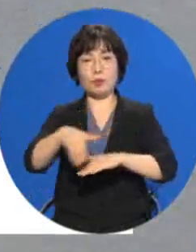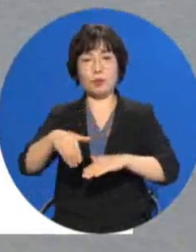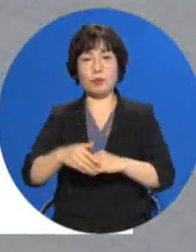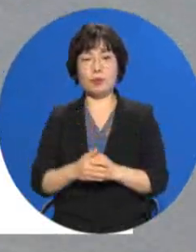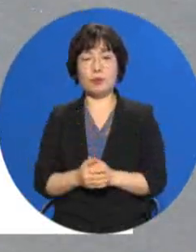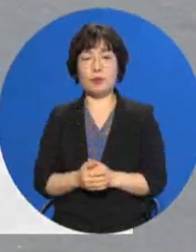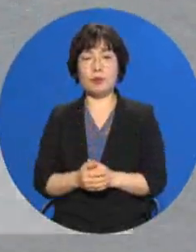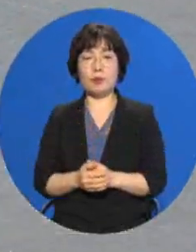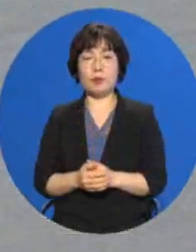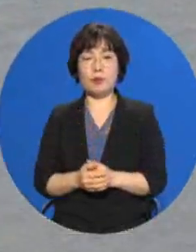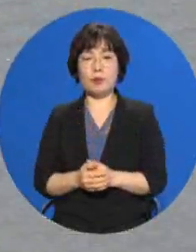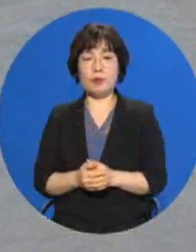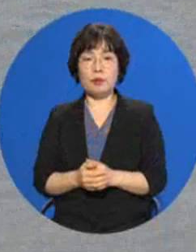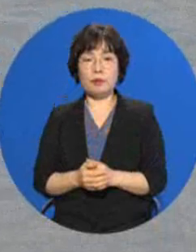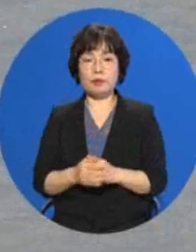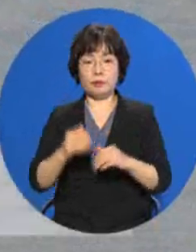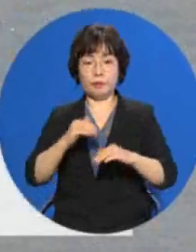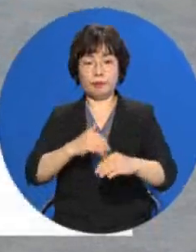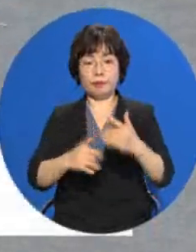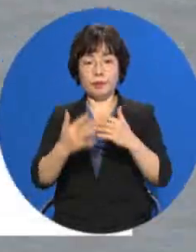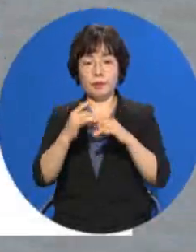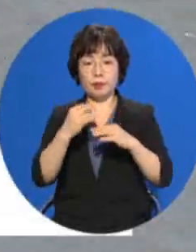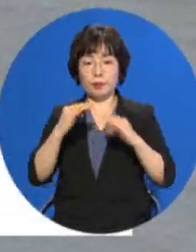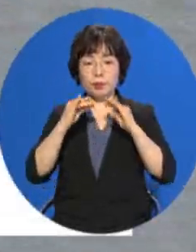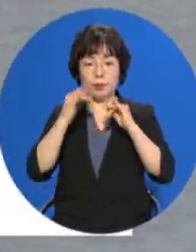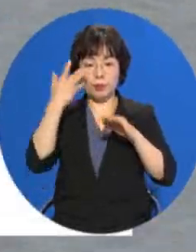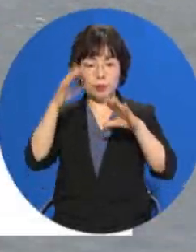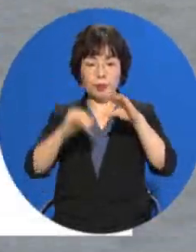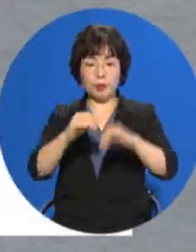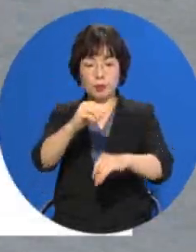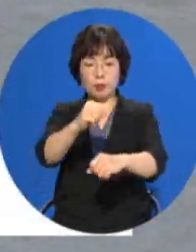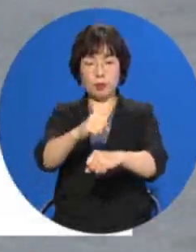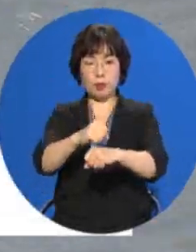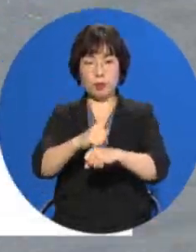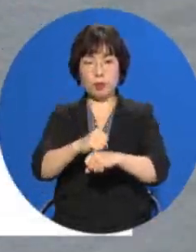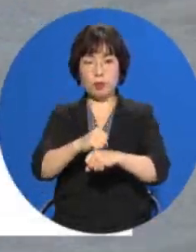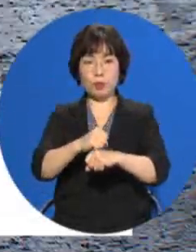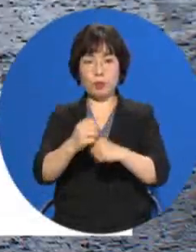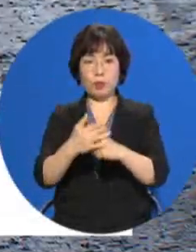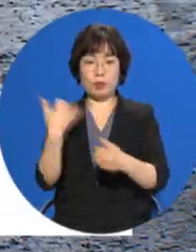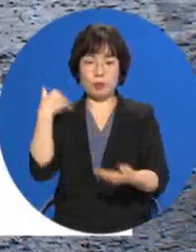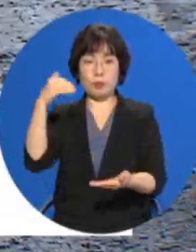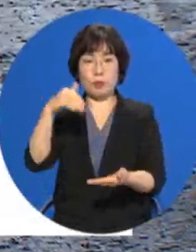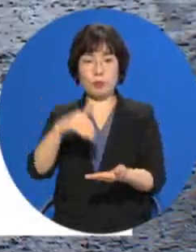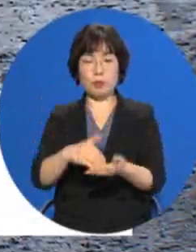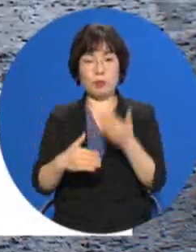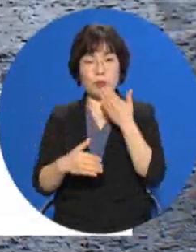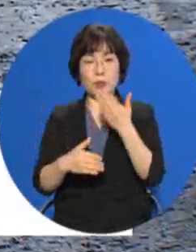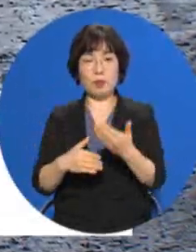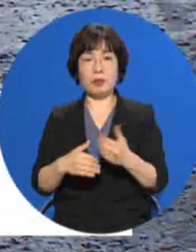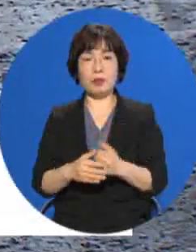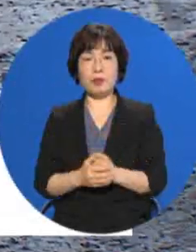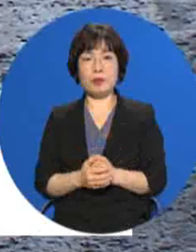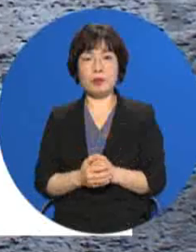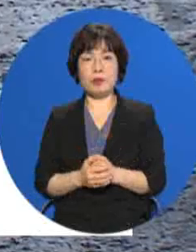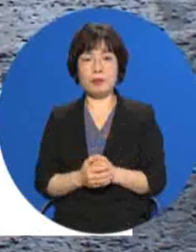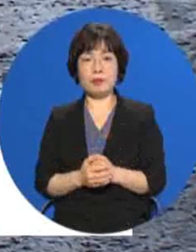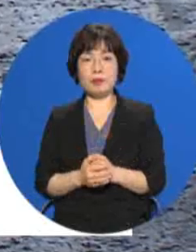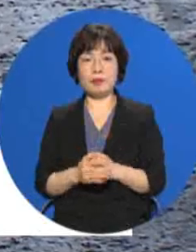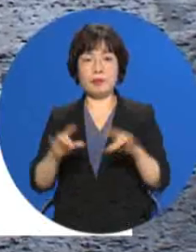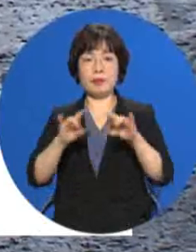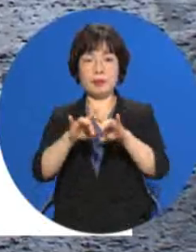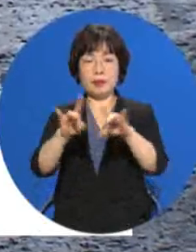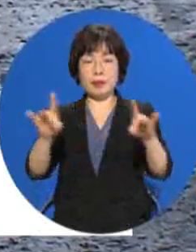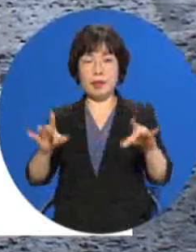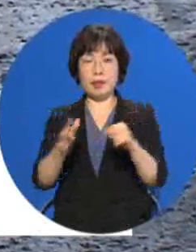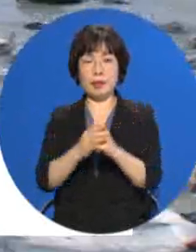고수하고 있습니다. 점차적으로 다시 이제 뿌리 와서 쌓이면서 다시 원 상태로 돌아가는 걸로 되어 있습니다. 개인별로